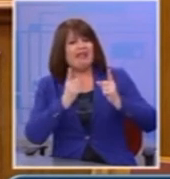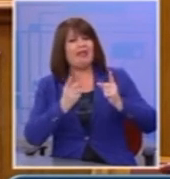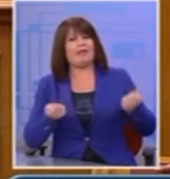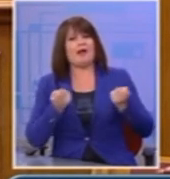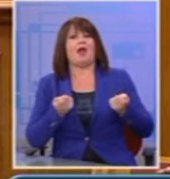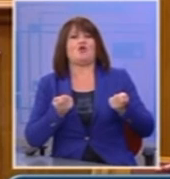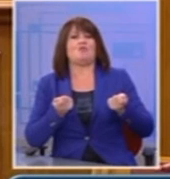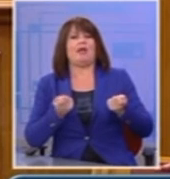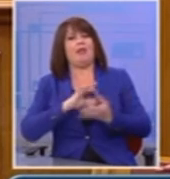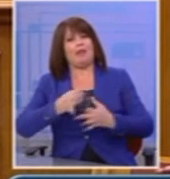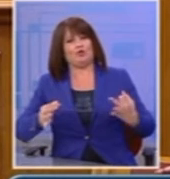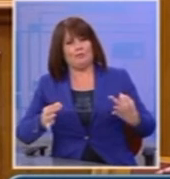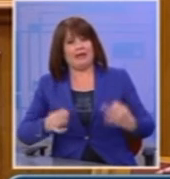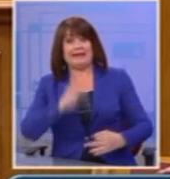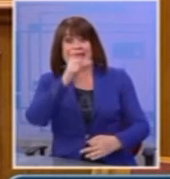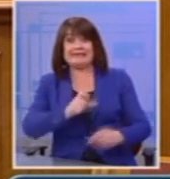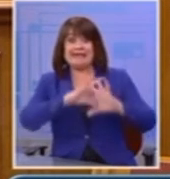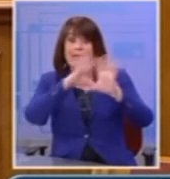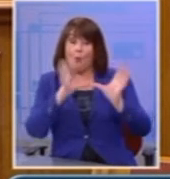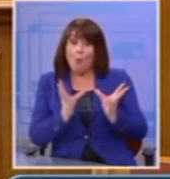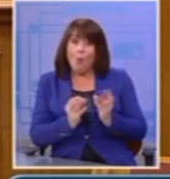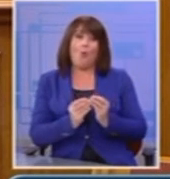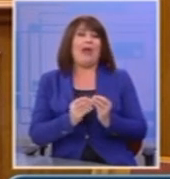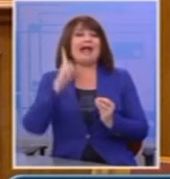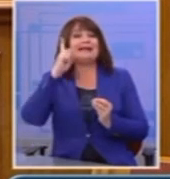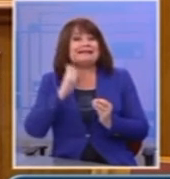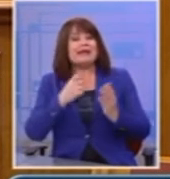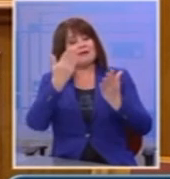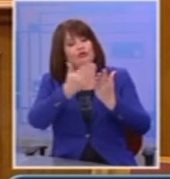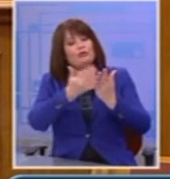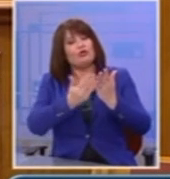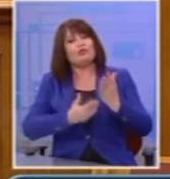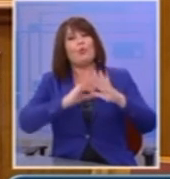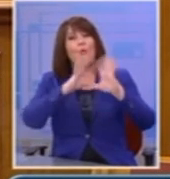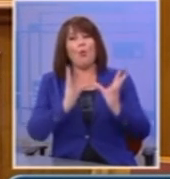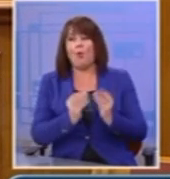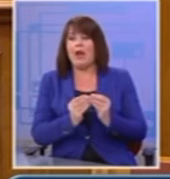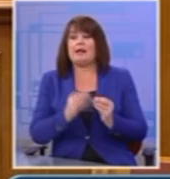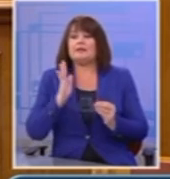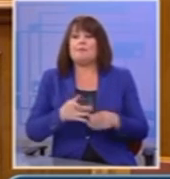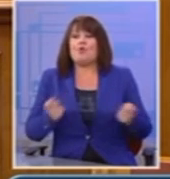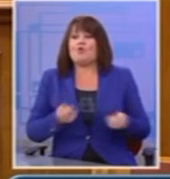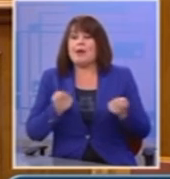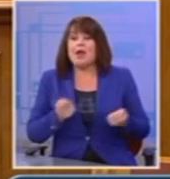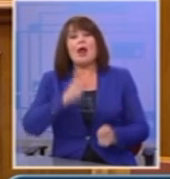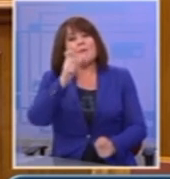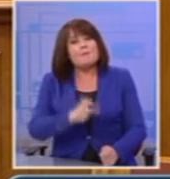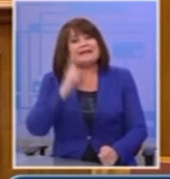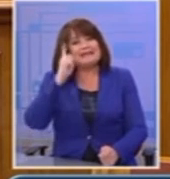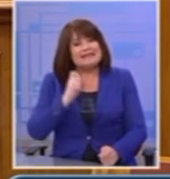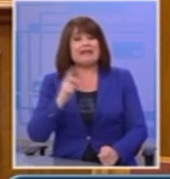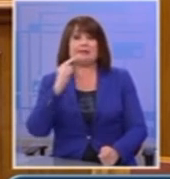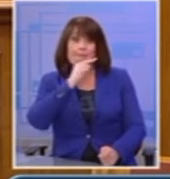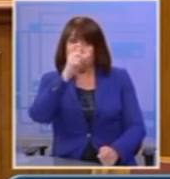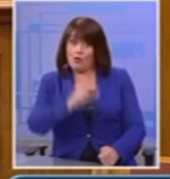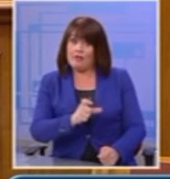Άλλωστε μόνο εσείς έχετε την συνολική εικόνα όλων των δεδομένων και των δυνατοτήτων. Εσείς γνωρίζετε, κύριε